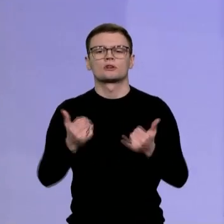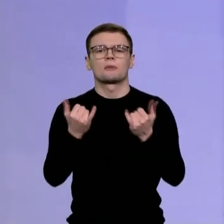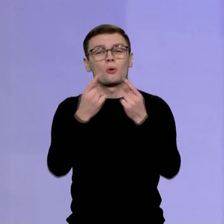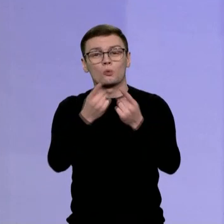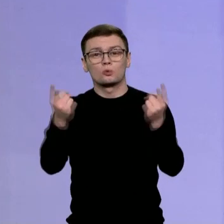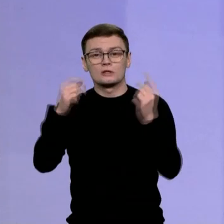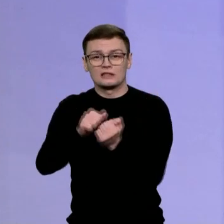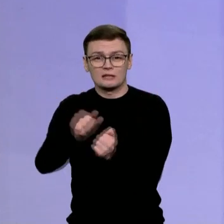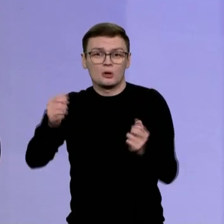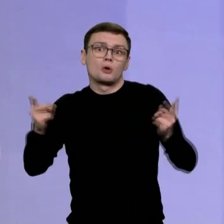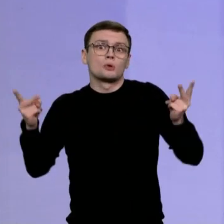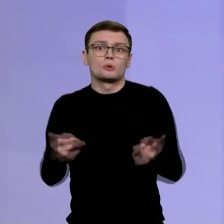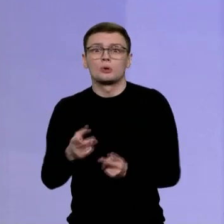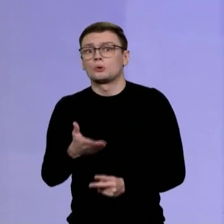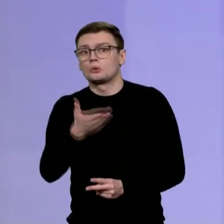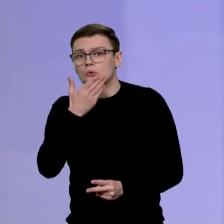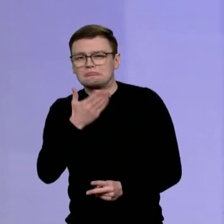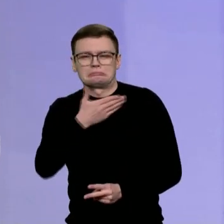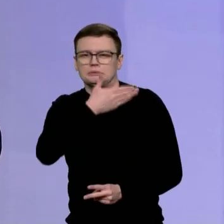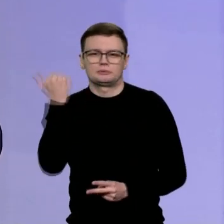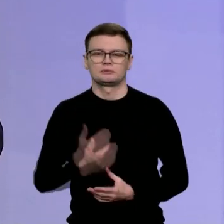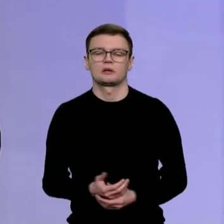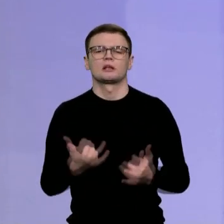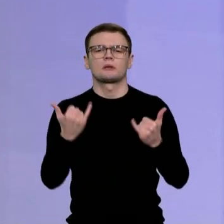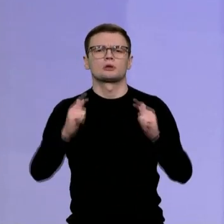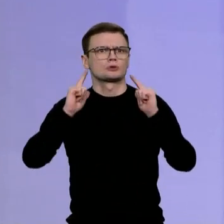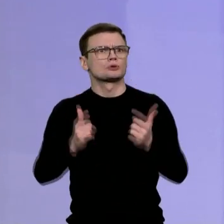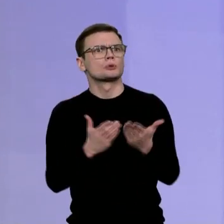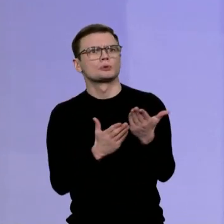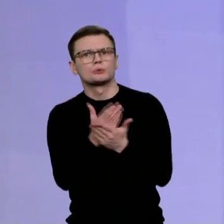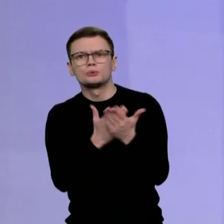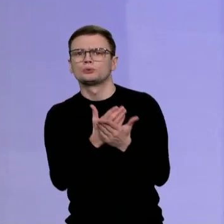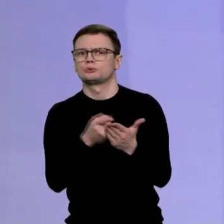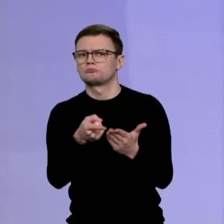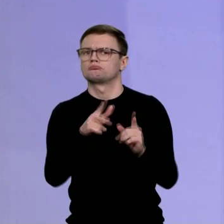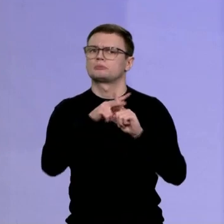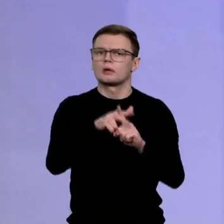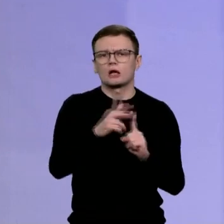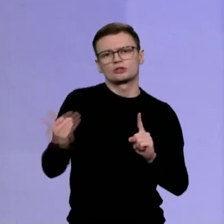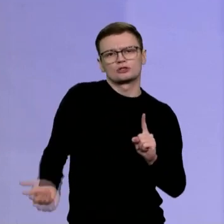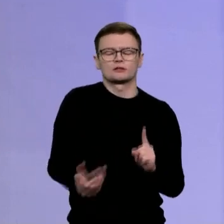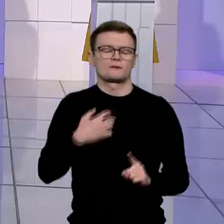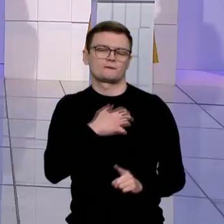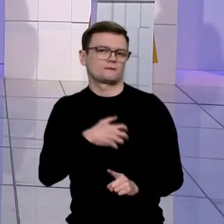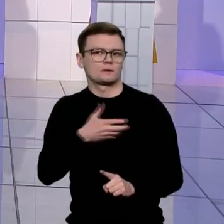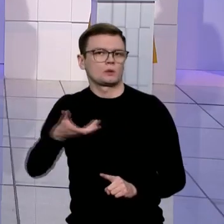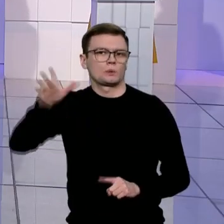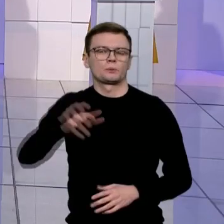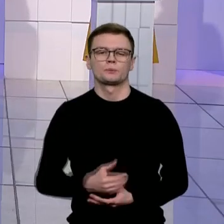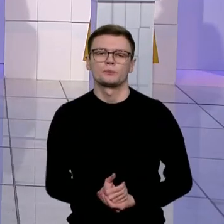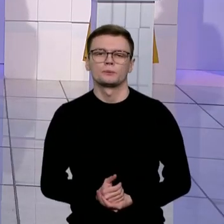toks reikalingas, kur kas svarbiau yra ta reali patirtis. Ir mano siūlymas būtų atrinkti, na,